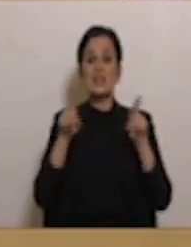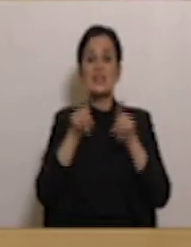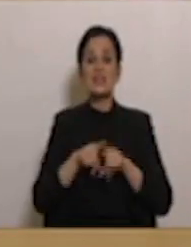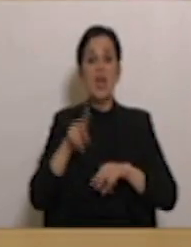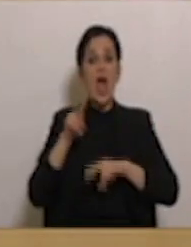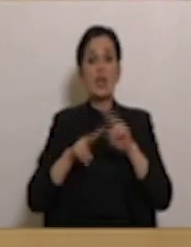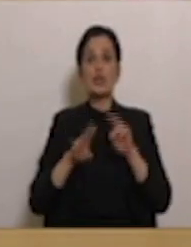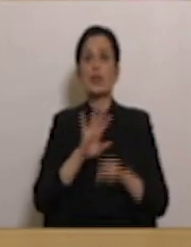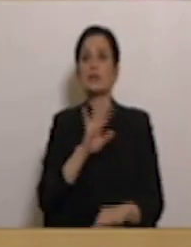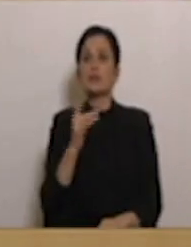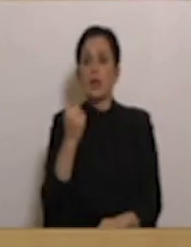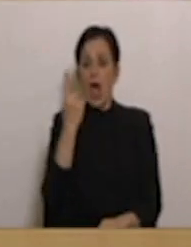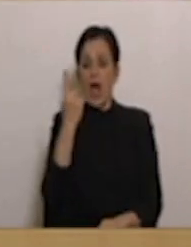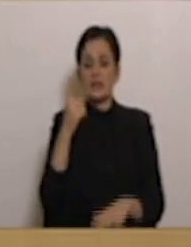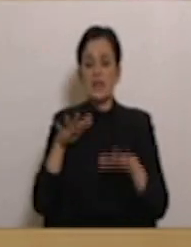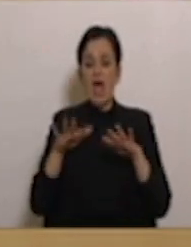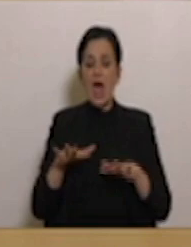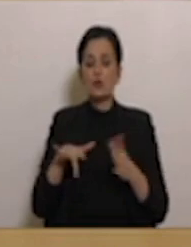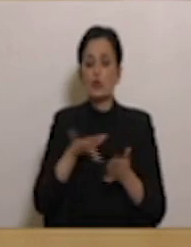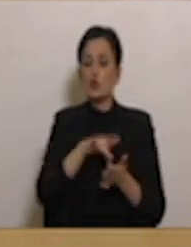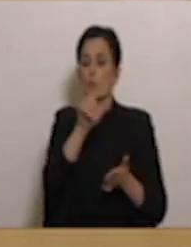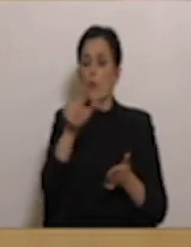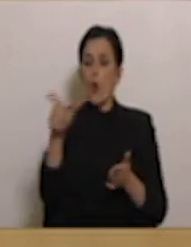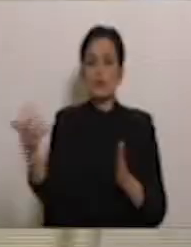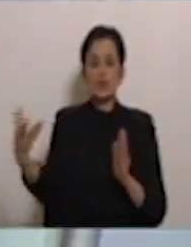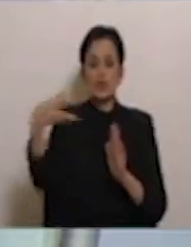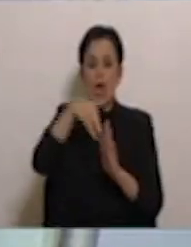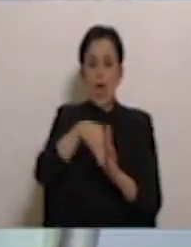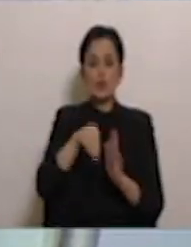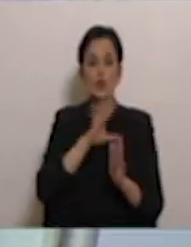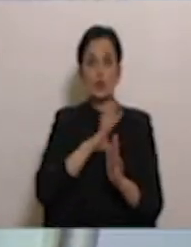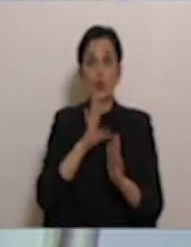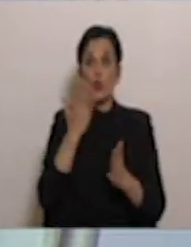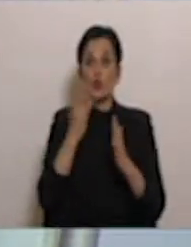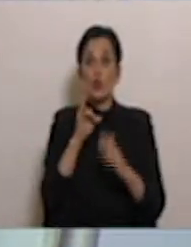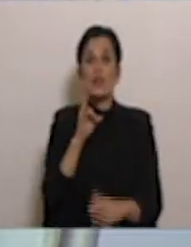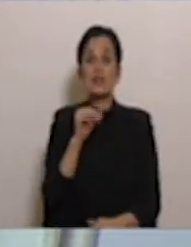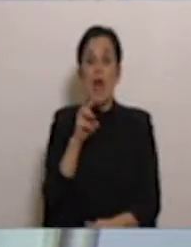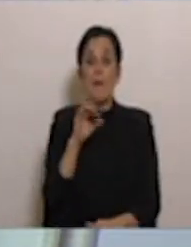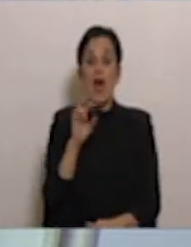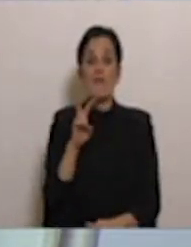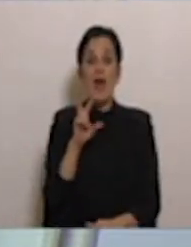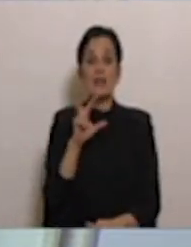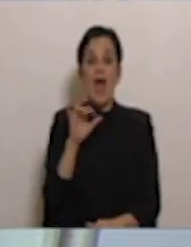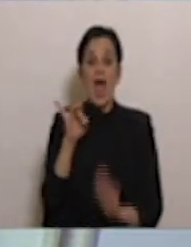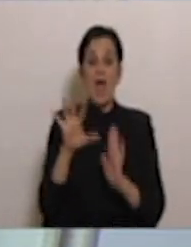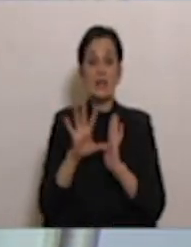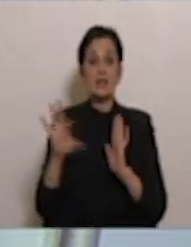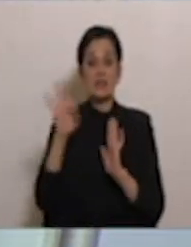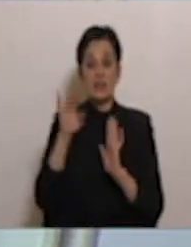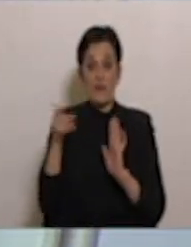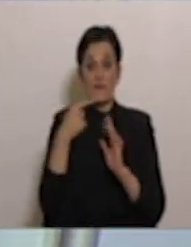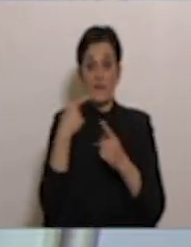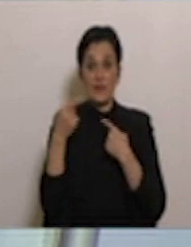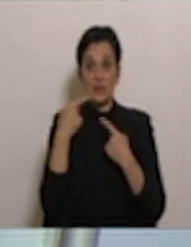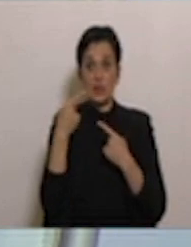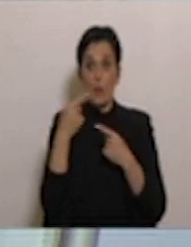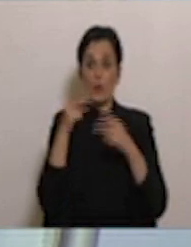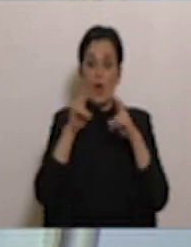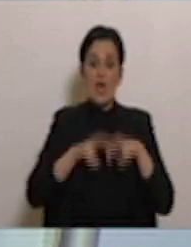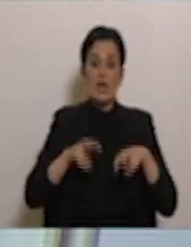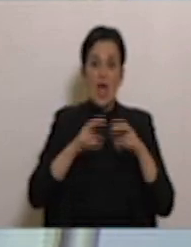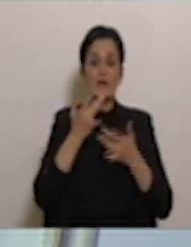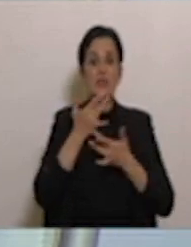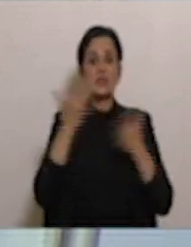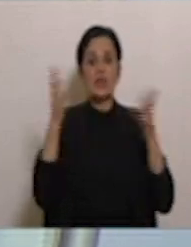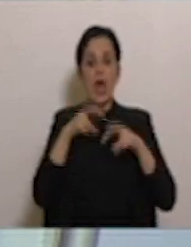არც ერთი ადგილობრივი მოსახლეობა არ იქნებოდა ჩართული. თუ ნამახვან ჰესებს საუბრობთ, ნამახვან ჰესე განხილვები და საჯარო